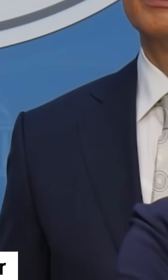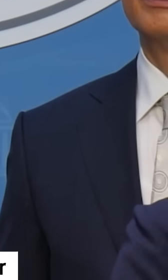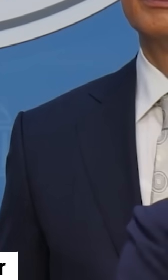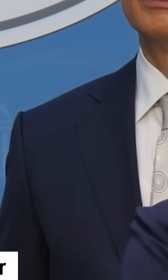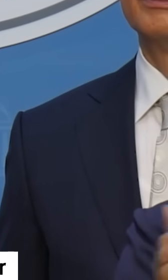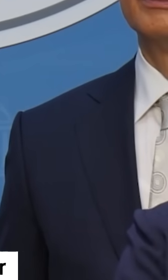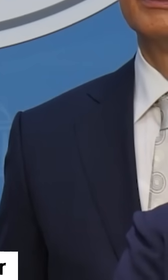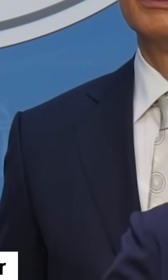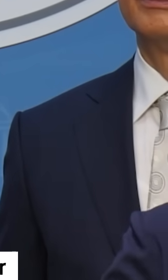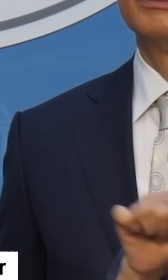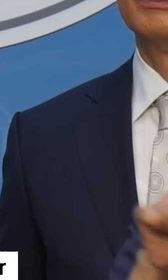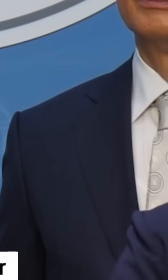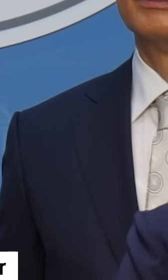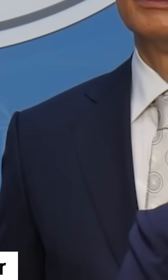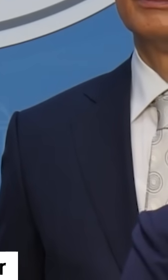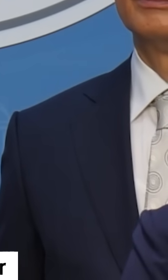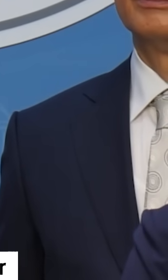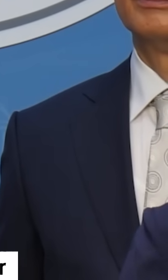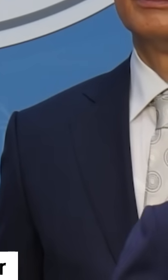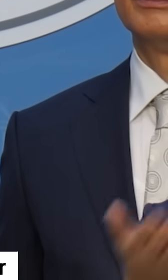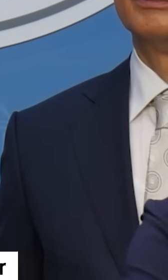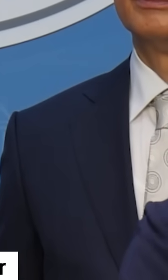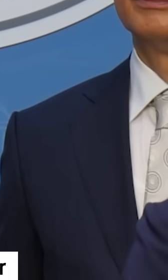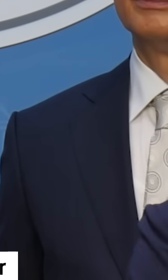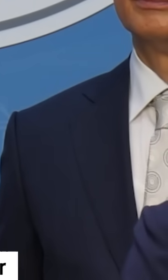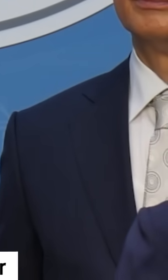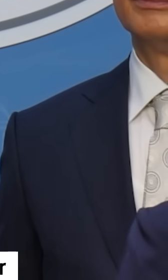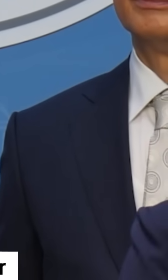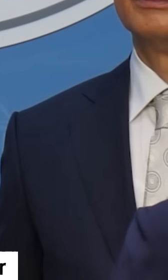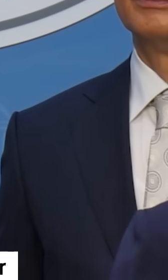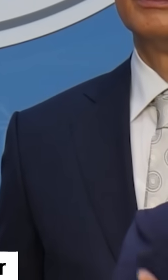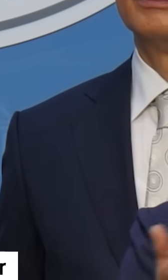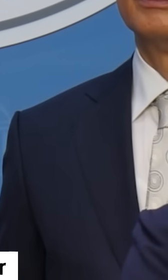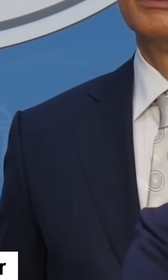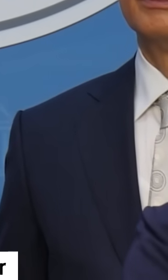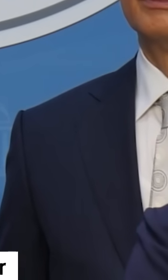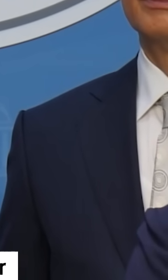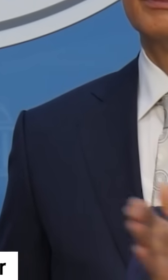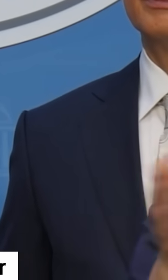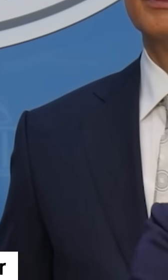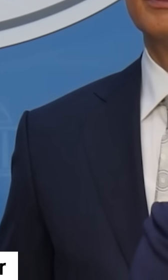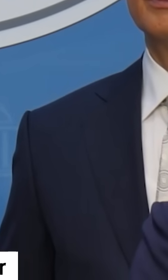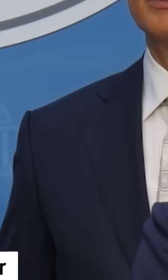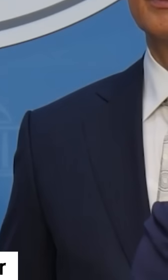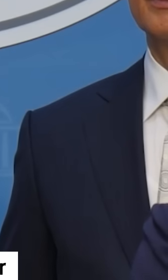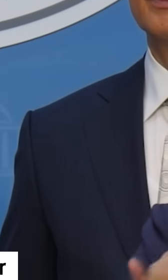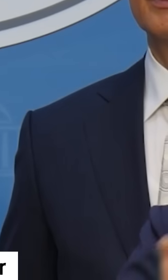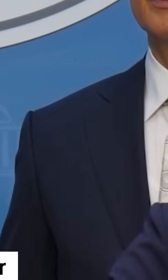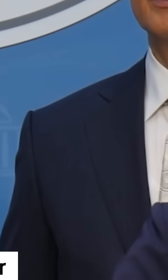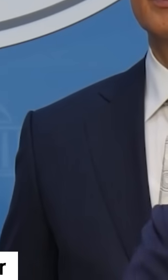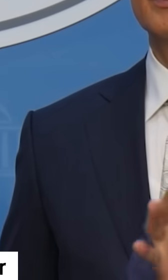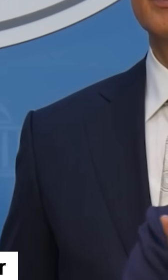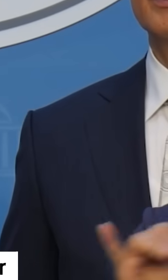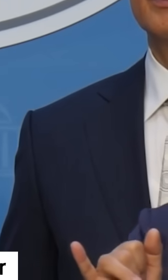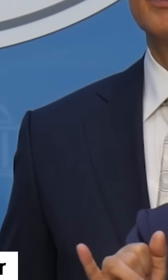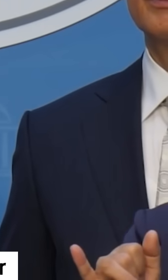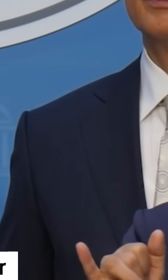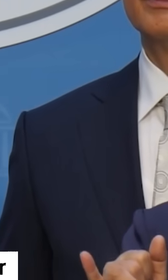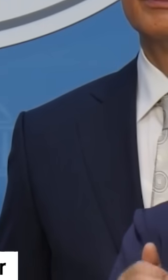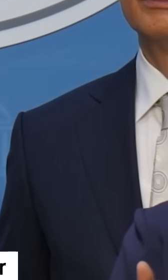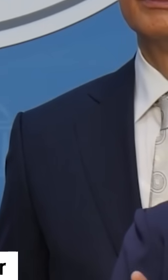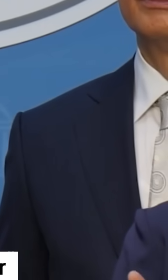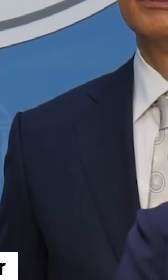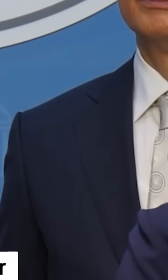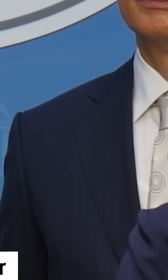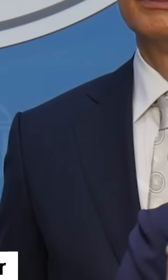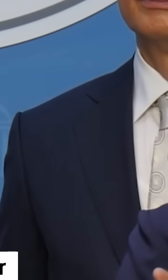이 공포 정치 때문에 여러분이 시작한 이 선동 정치 때문에 수산업자들, 자영업자분들의 밥그릇이